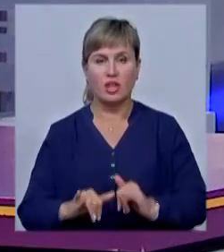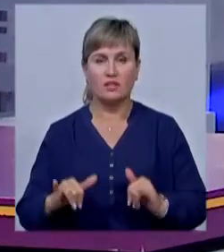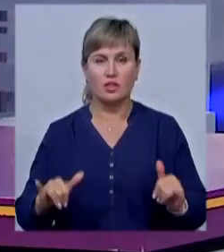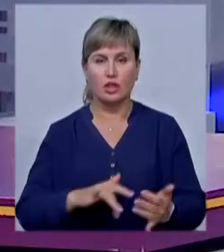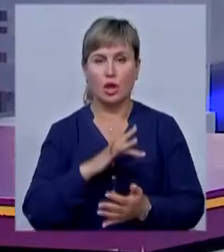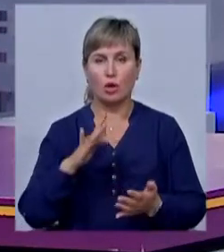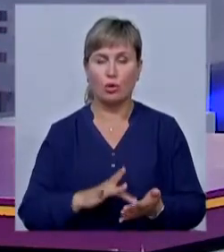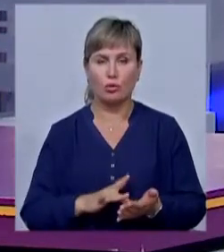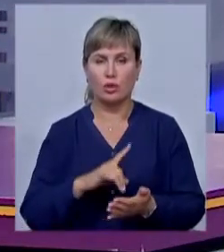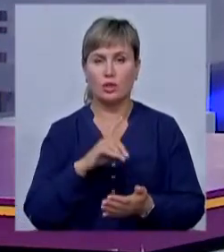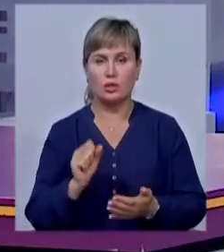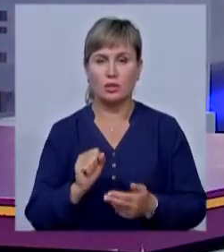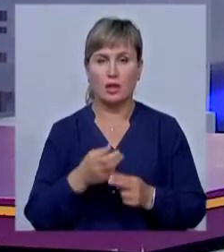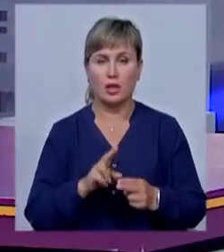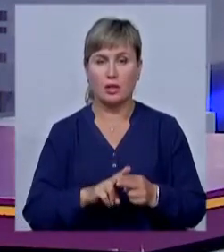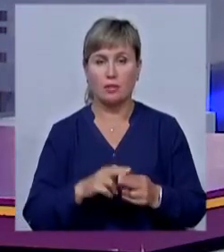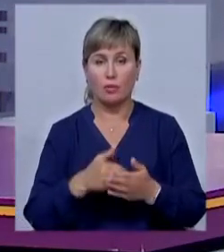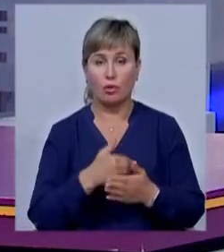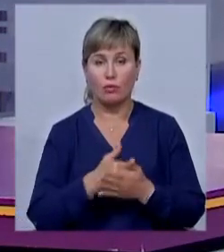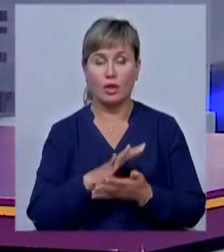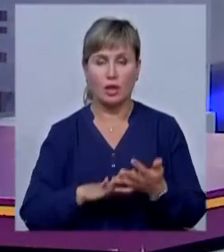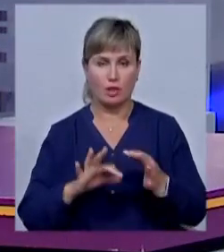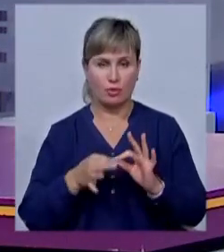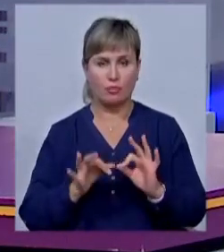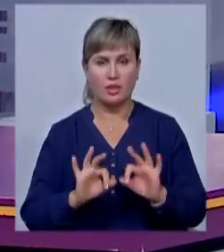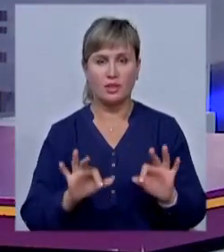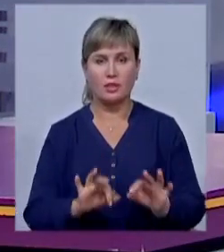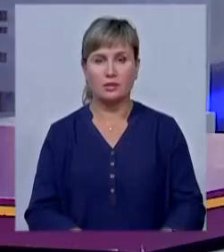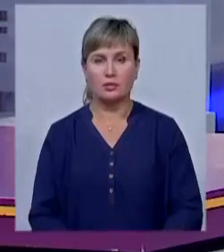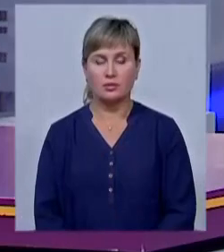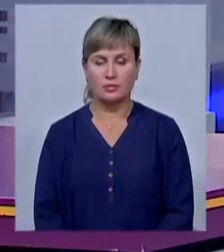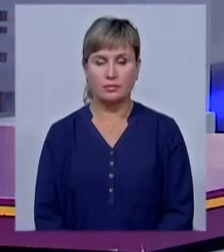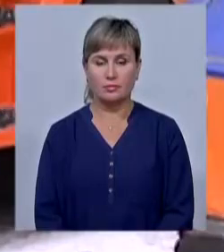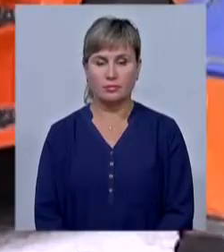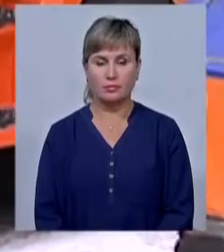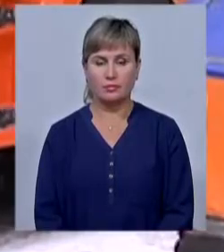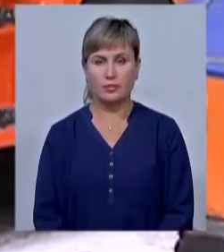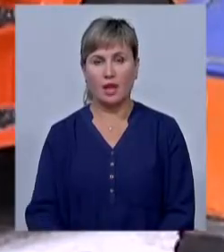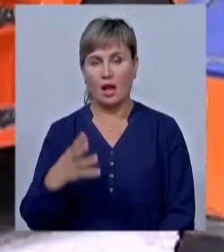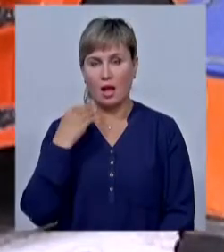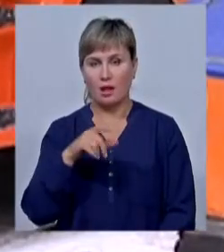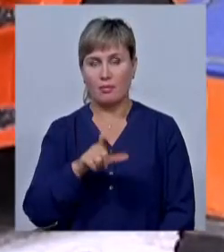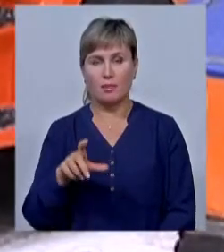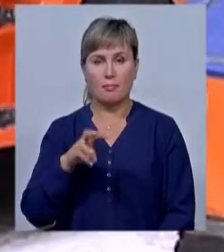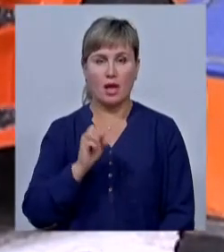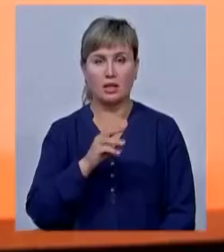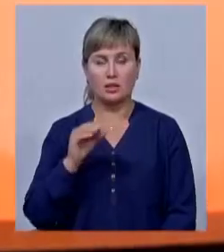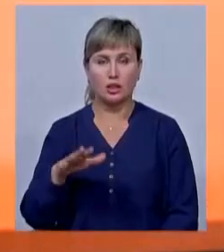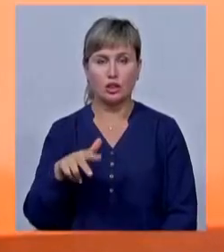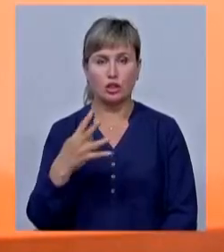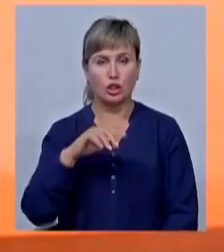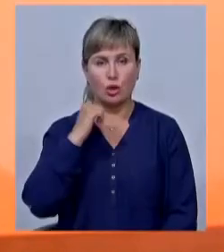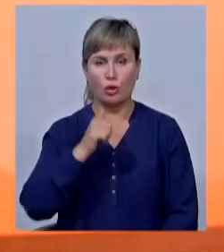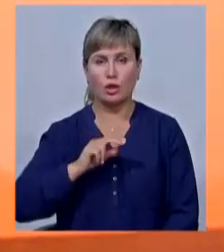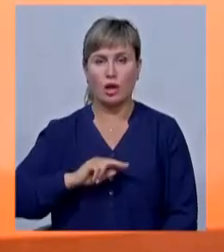города. За церемонией награждения наблюдала моя коллега Айдана Нураш. Алматинец Махсат Егизбаев, 34